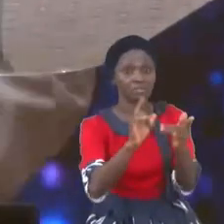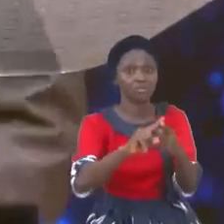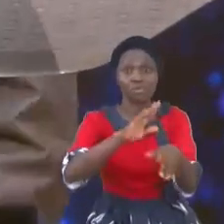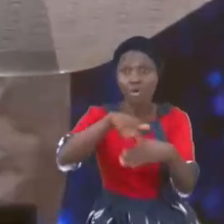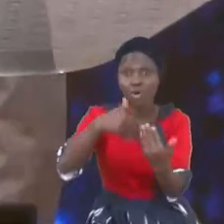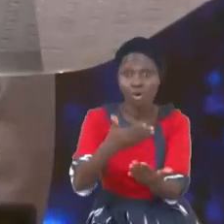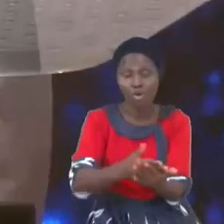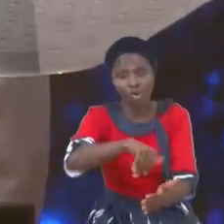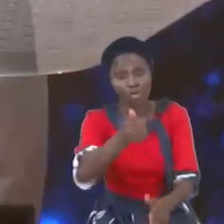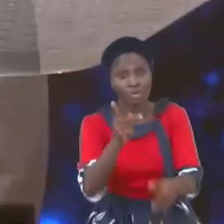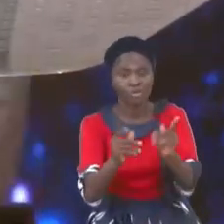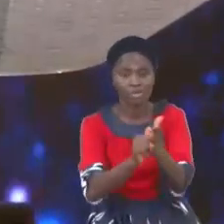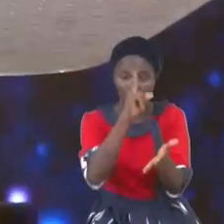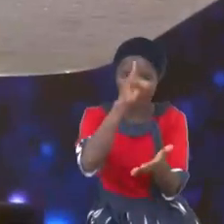l'Achaïe.